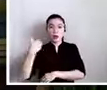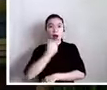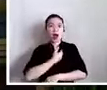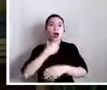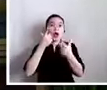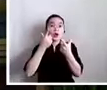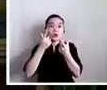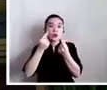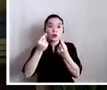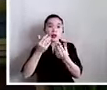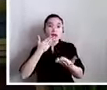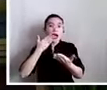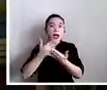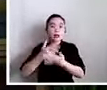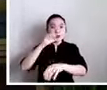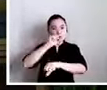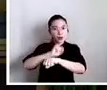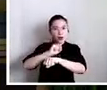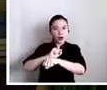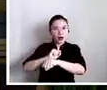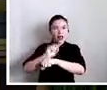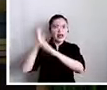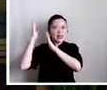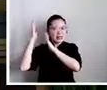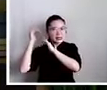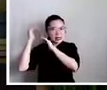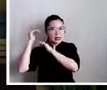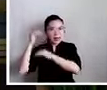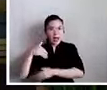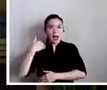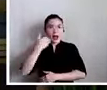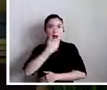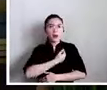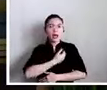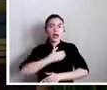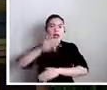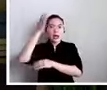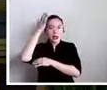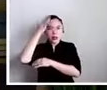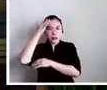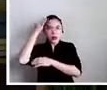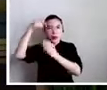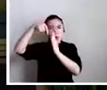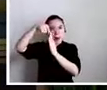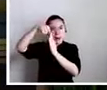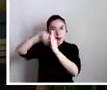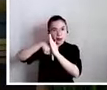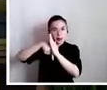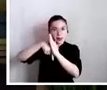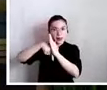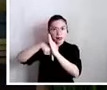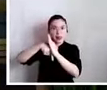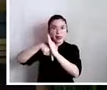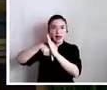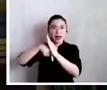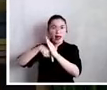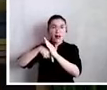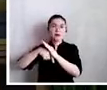unta nga kita mas maalamon kita, mas ma kinaadmanon